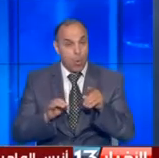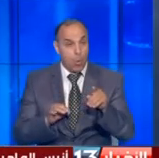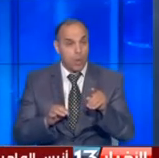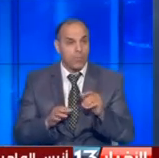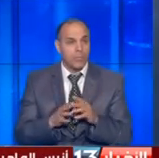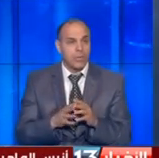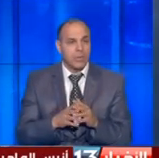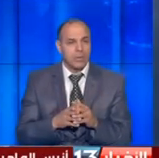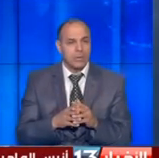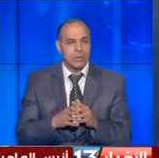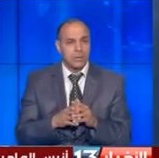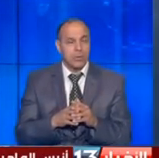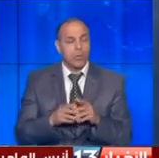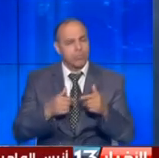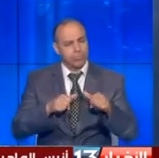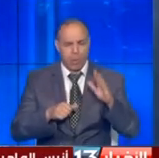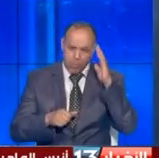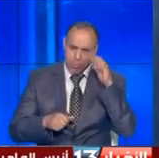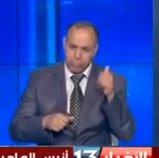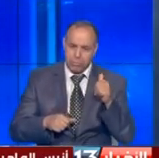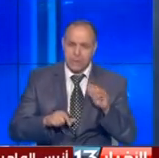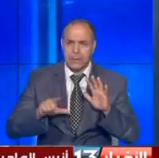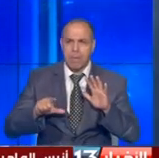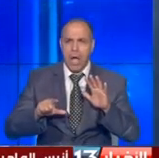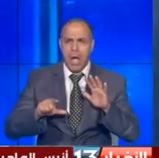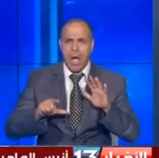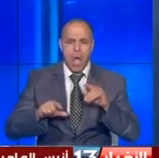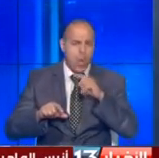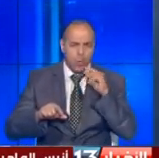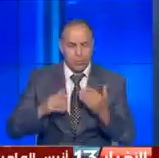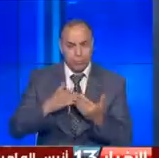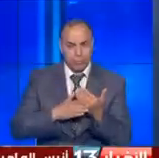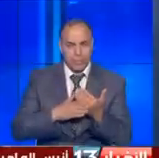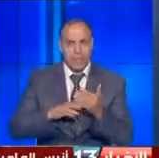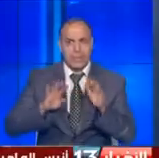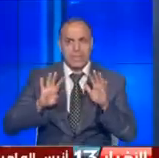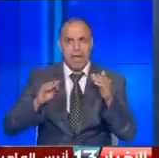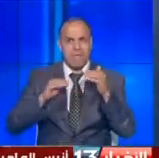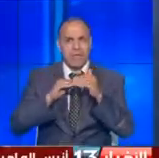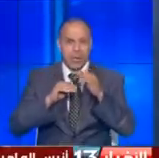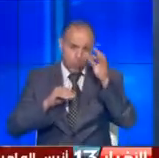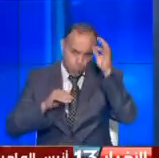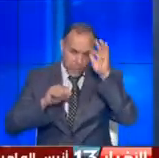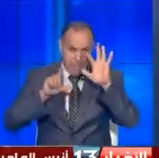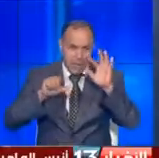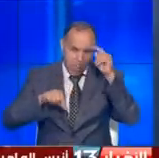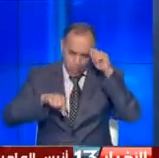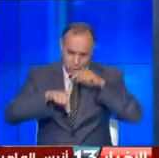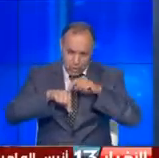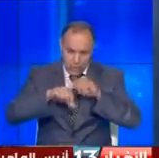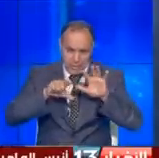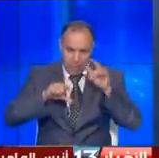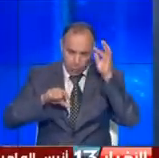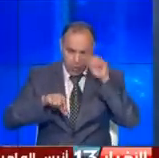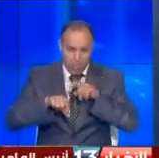سيغادر الإقامة الساعة 7 بتوقيت روسيا، المباراة الساعة 9 يعني 7 بتوقيت